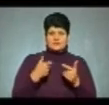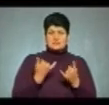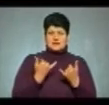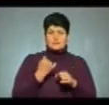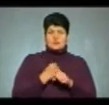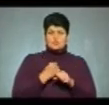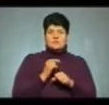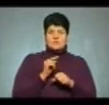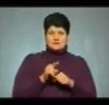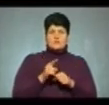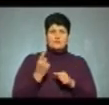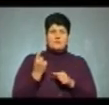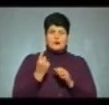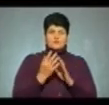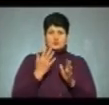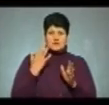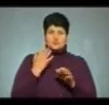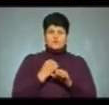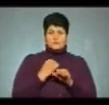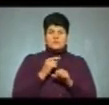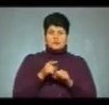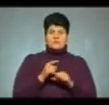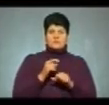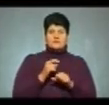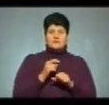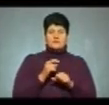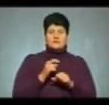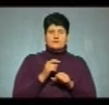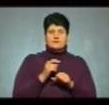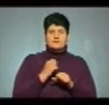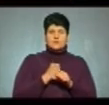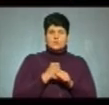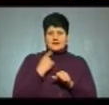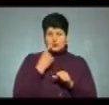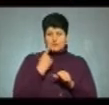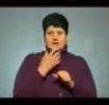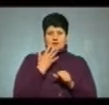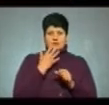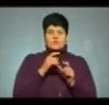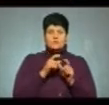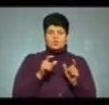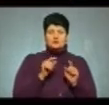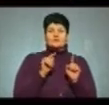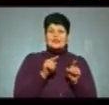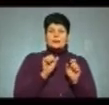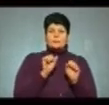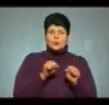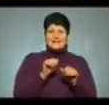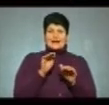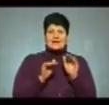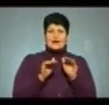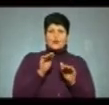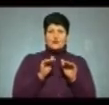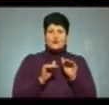працюємо, що в першу чергу їм вести в роботу оцей індивідуально-тепловий пункт, для того, щоб вони могли регулювати